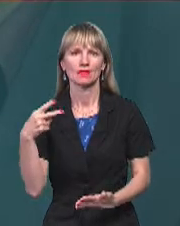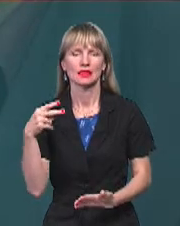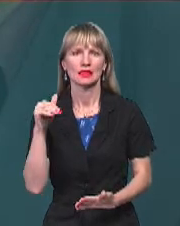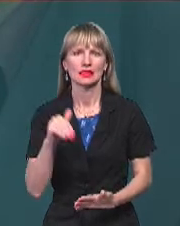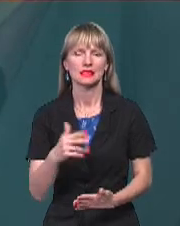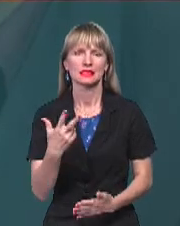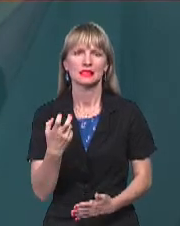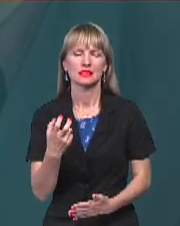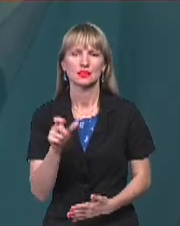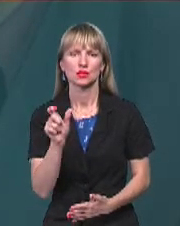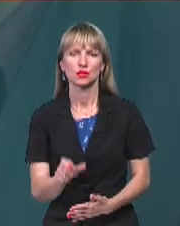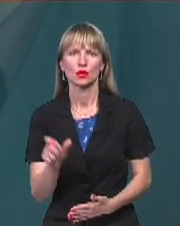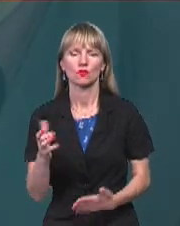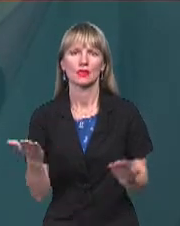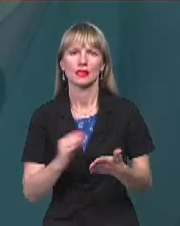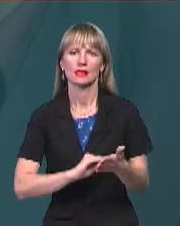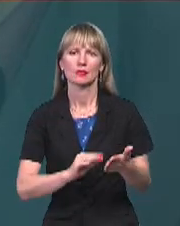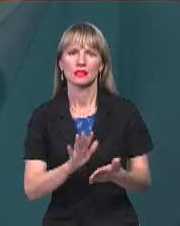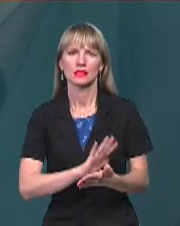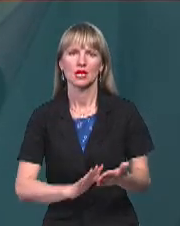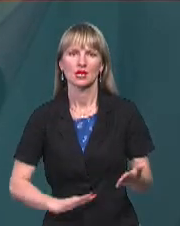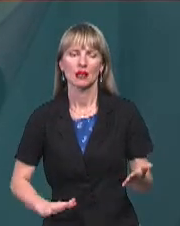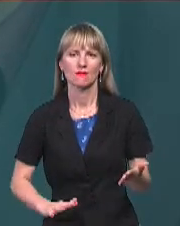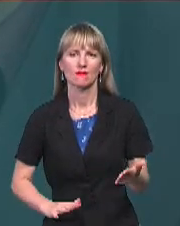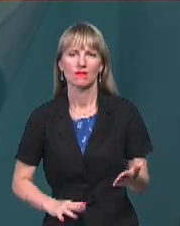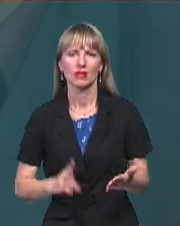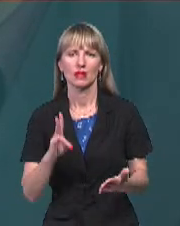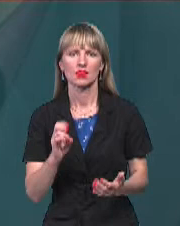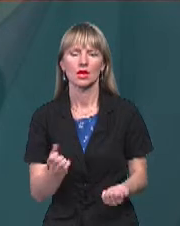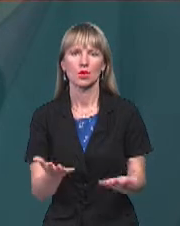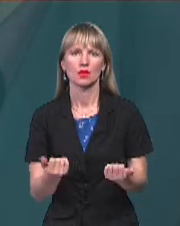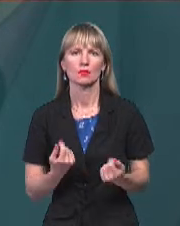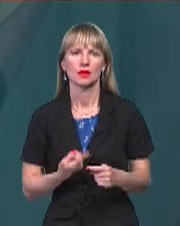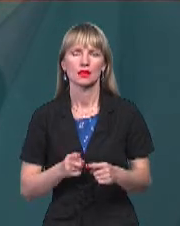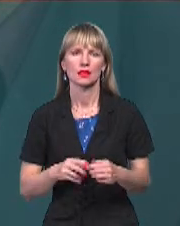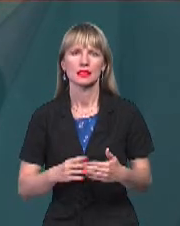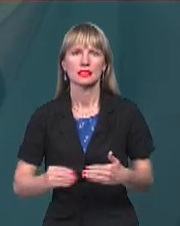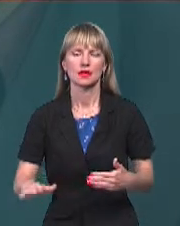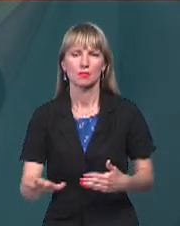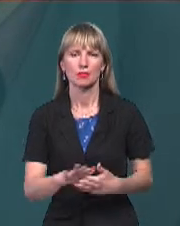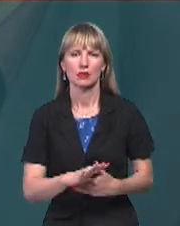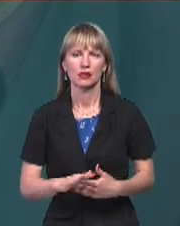2300 чоловік, які написали заяви на отримання цієї землі.